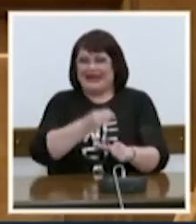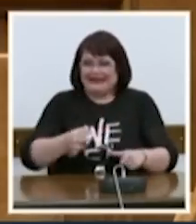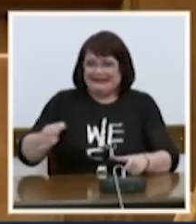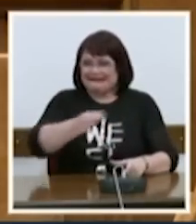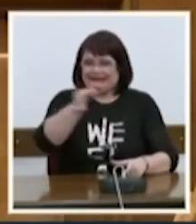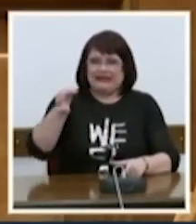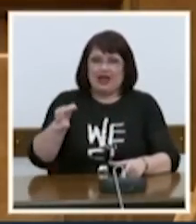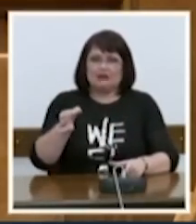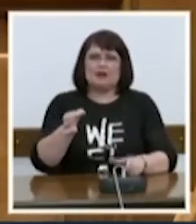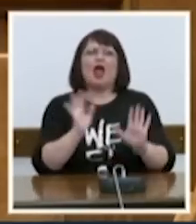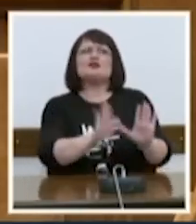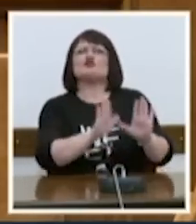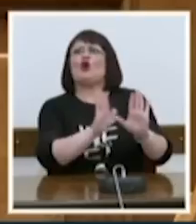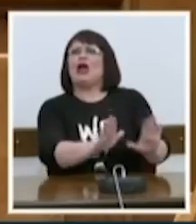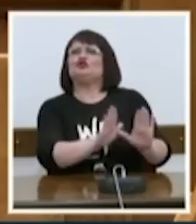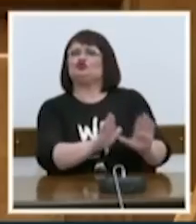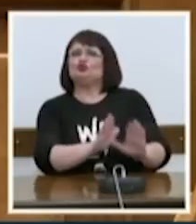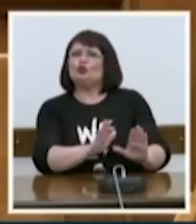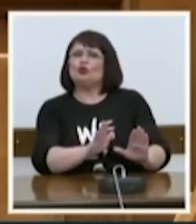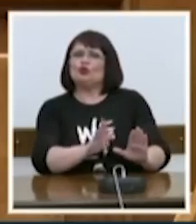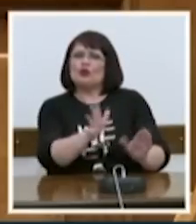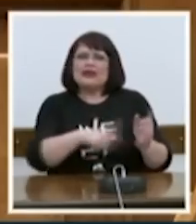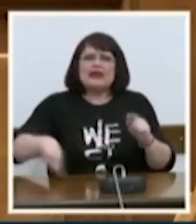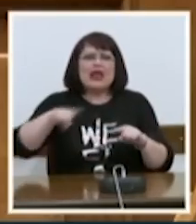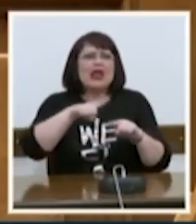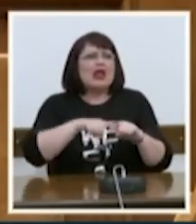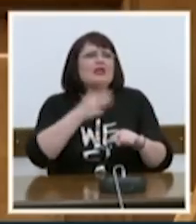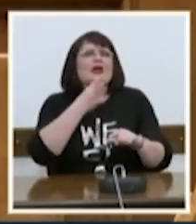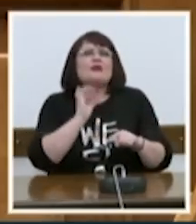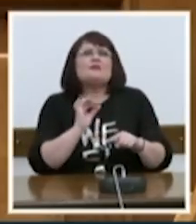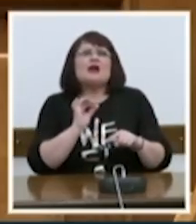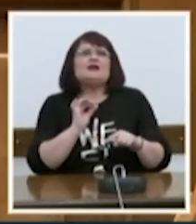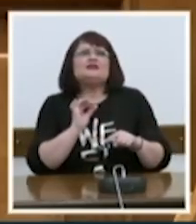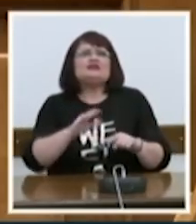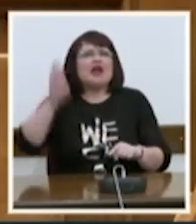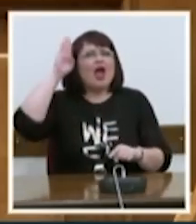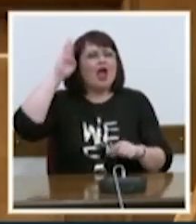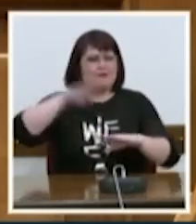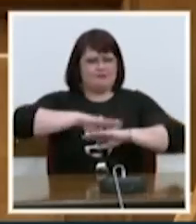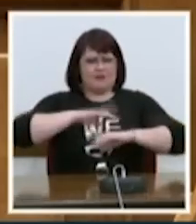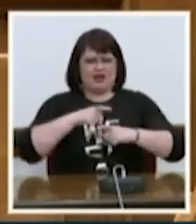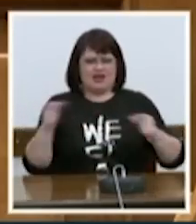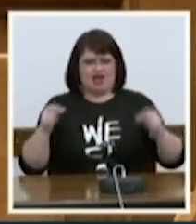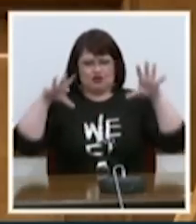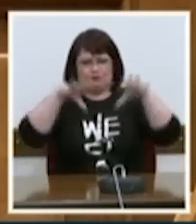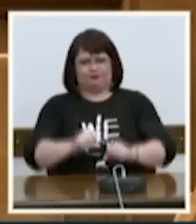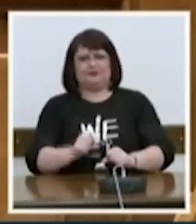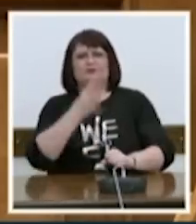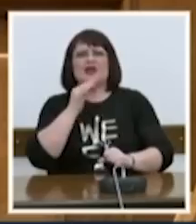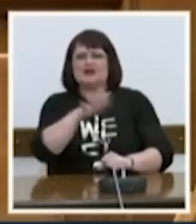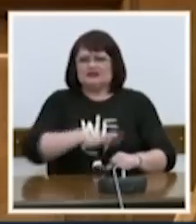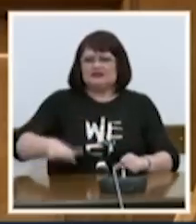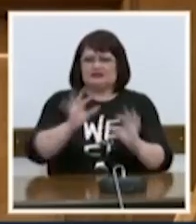και επιπλέον μετατρέποντας τη χώρα σε ένα απέραντο αμερικανατοϊκό πολεμικό προγεφύρωμα. Δρόμο